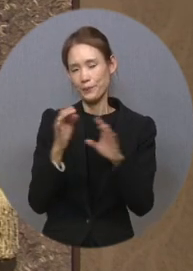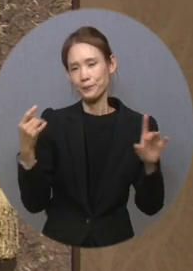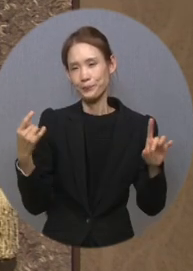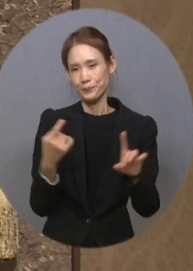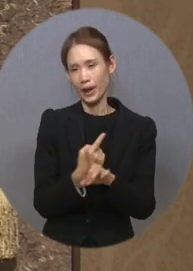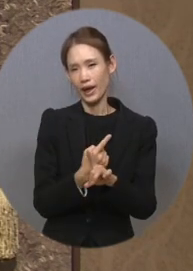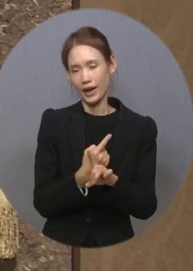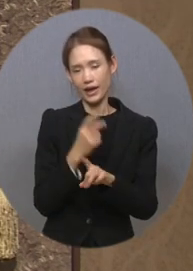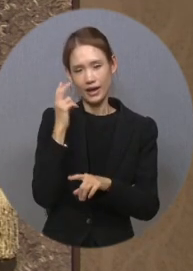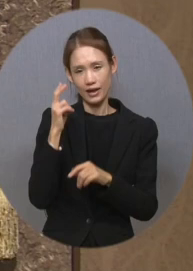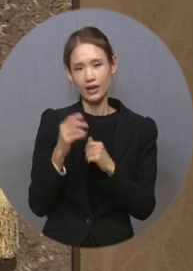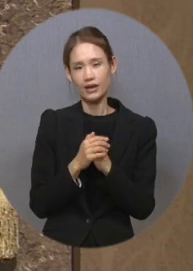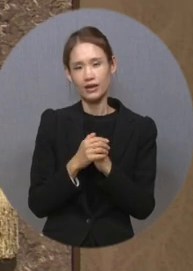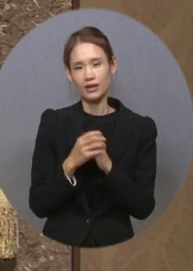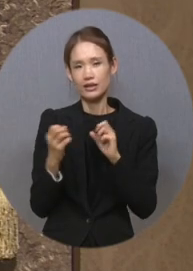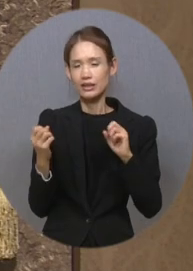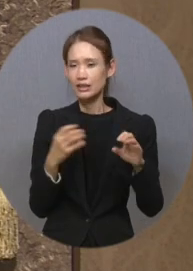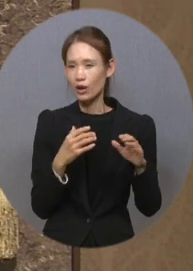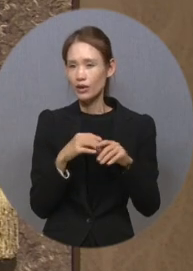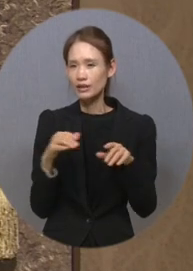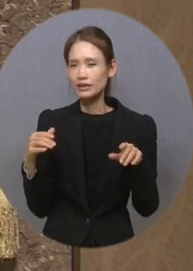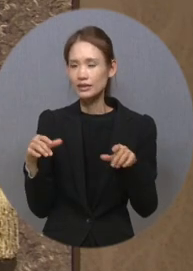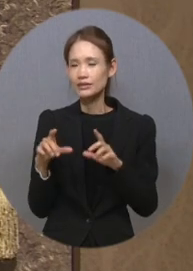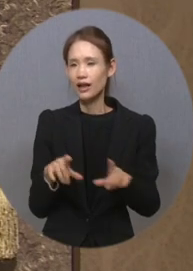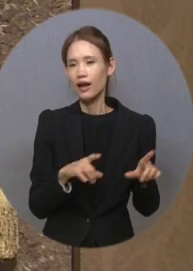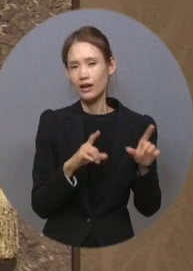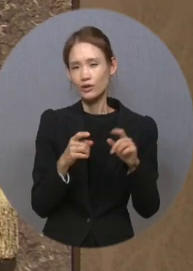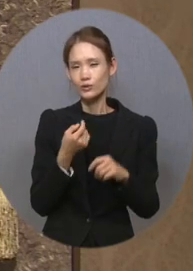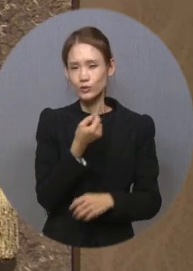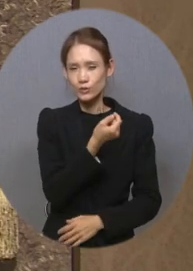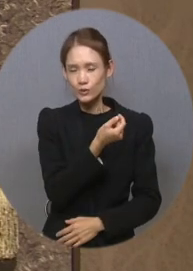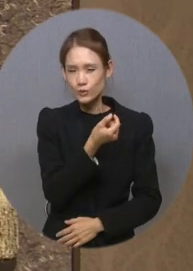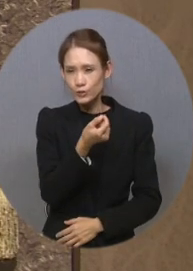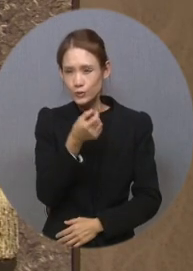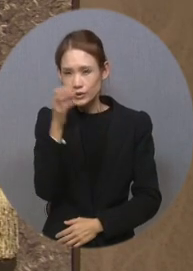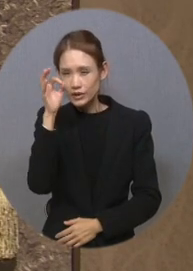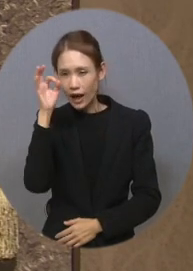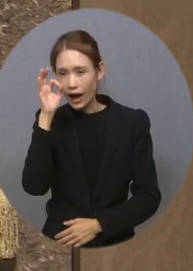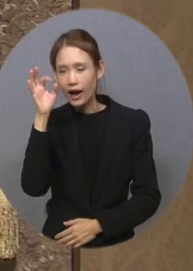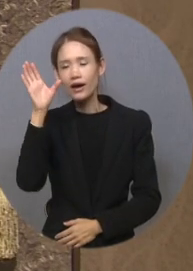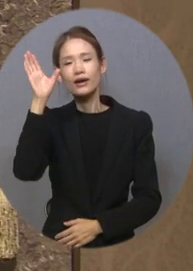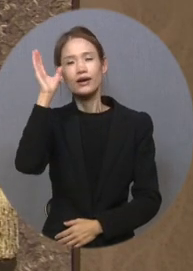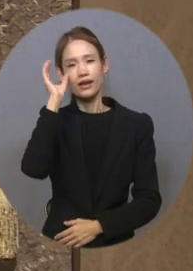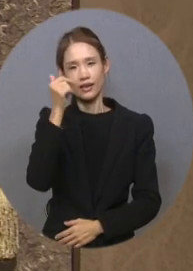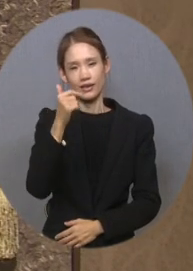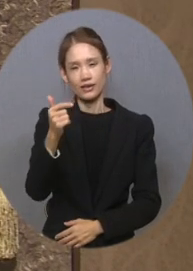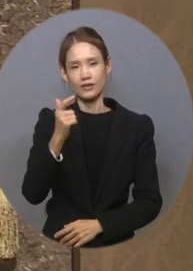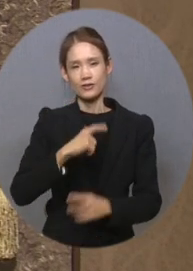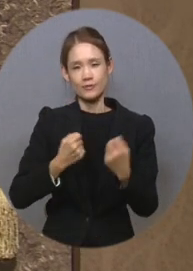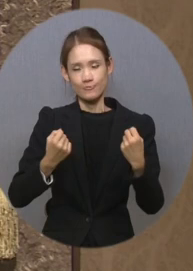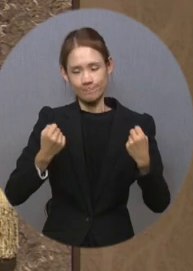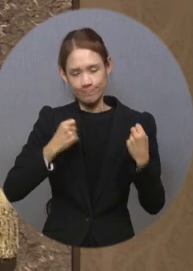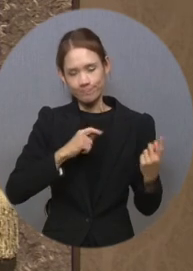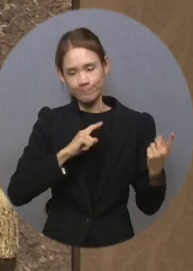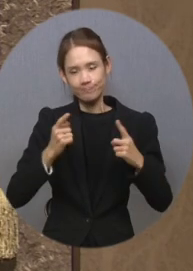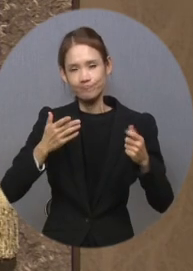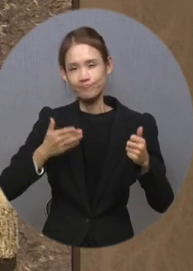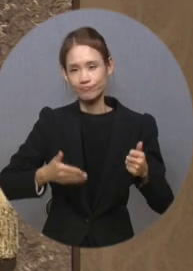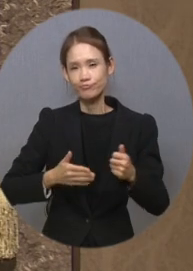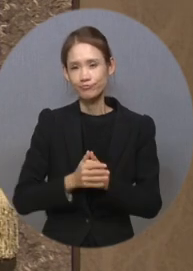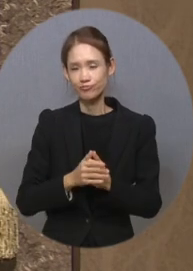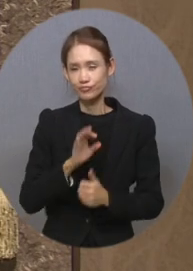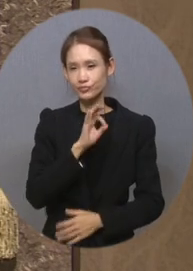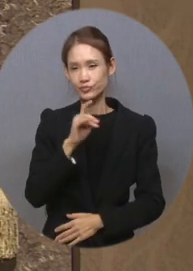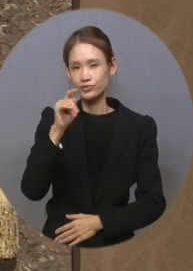같습니다. 우리 잃어버린 일상을 이제 점차 찾아갈 수 있다고 기대가 되는데요. 더 힘내시기 바랍니다. 우리